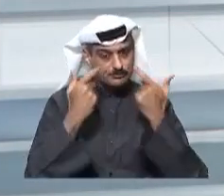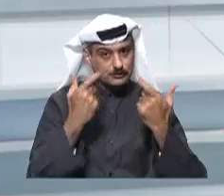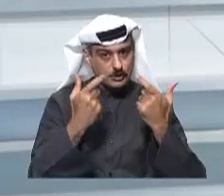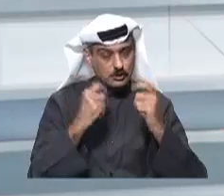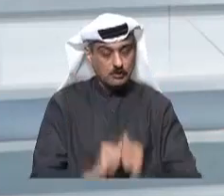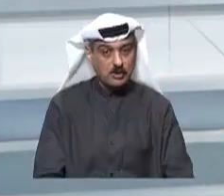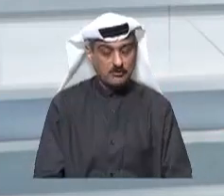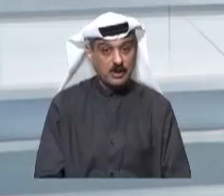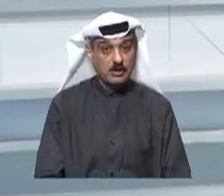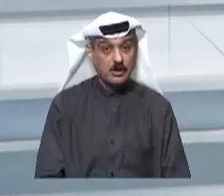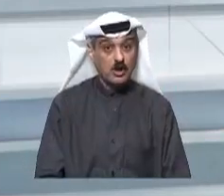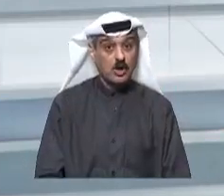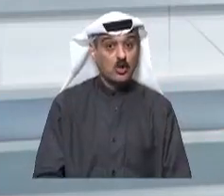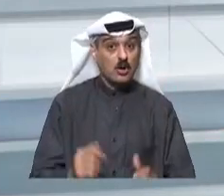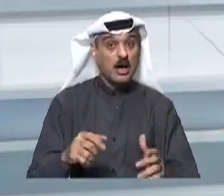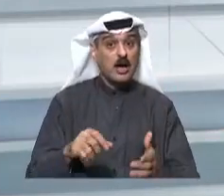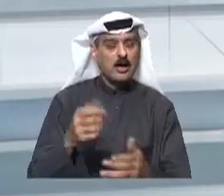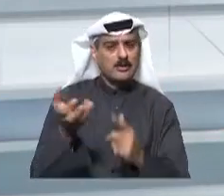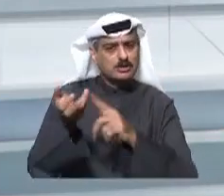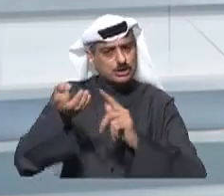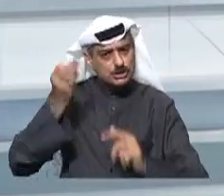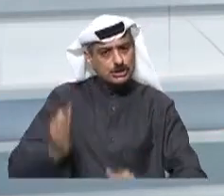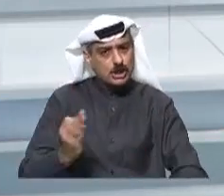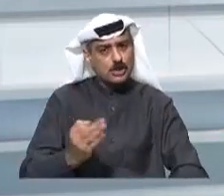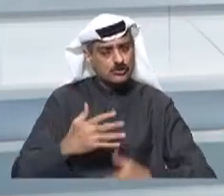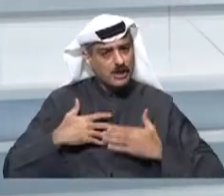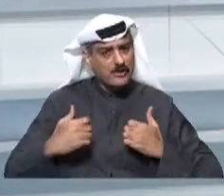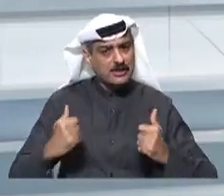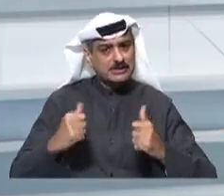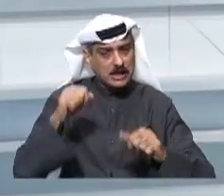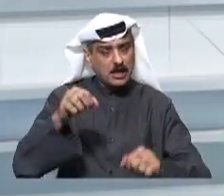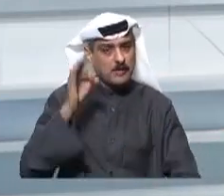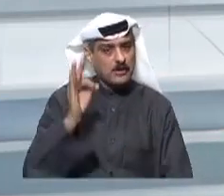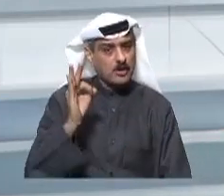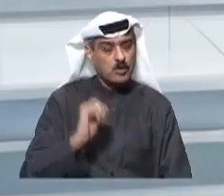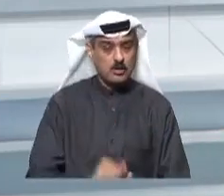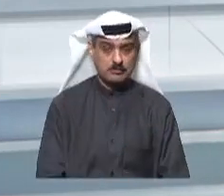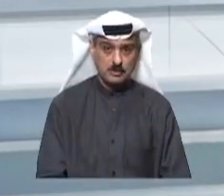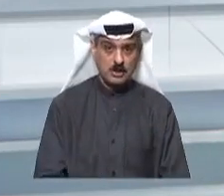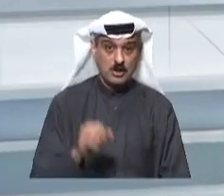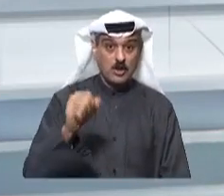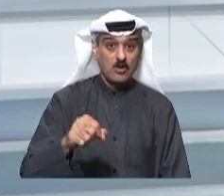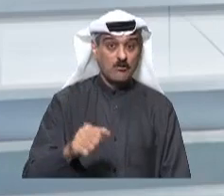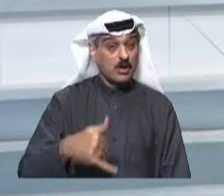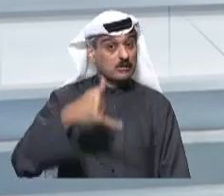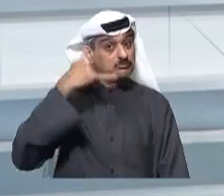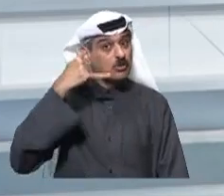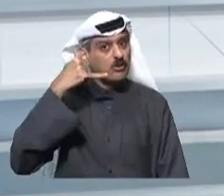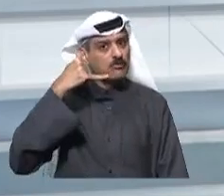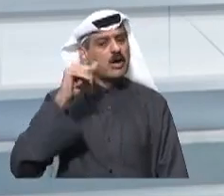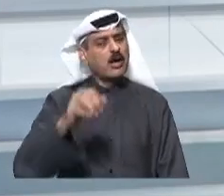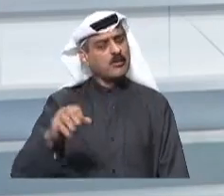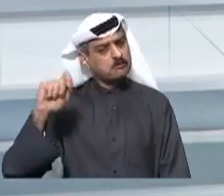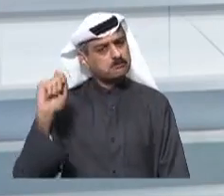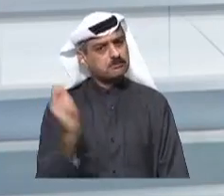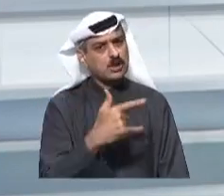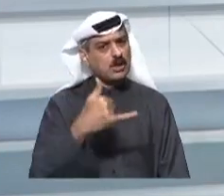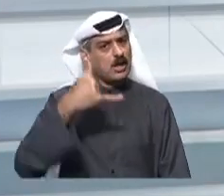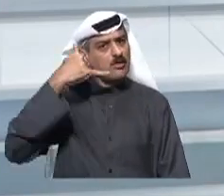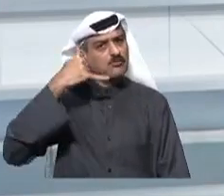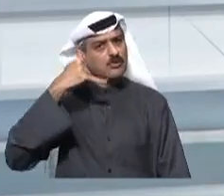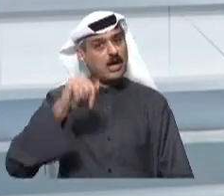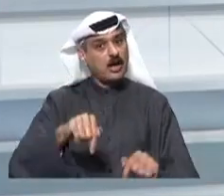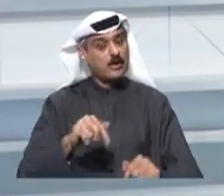اتبعوا قواعد الأمن والسلامة المتبعة في ظل هذه الأجواء، وأبدا لا تترددون في طلب المساعدة من الجهات المعنية في